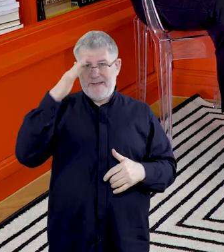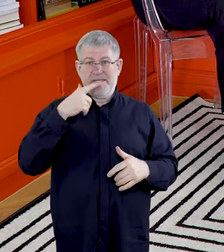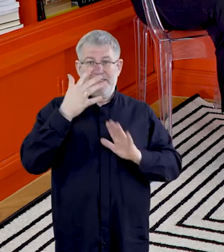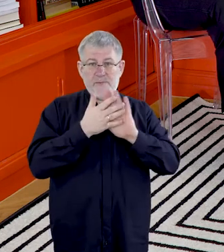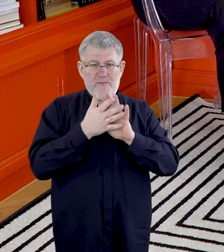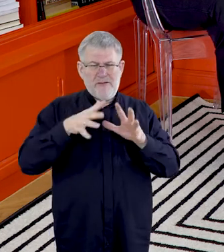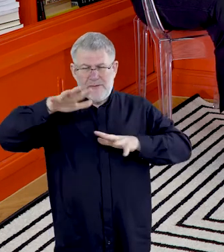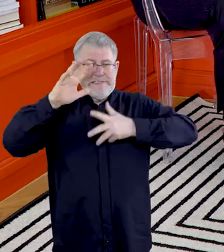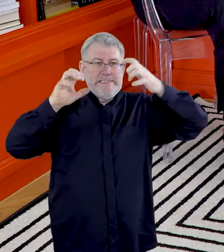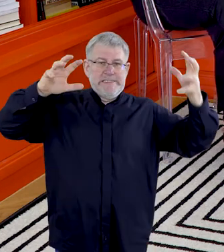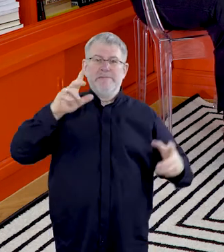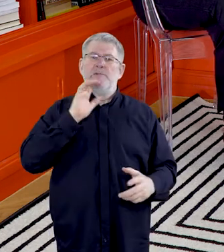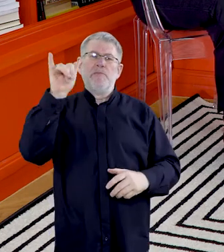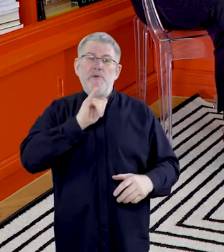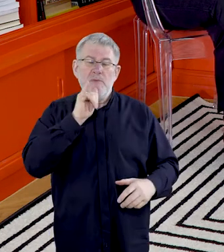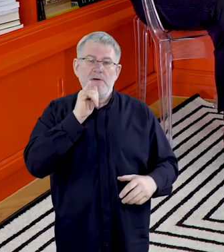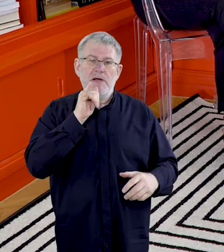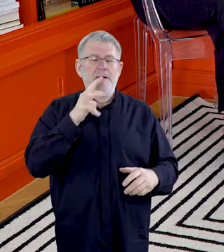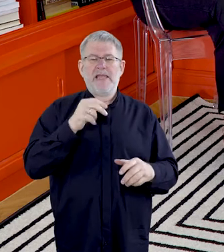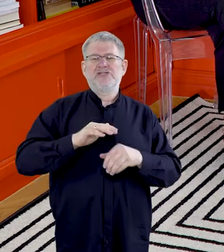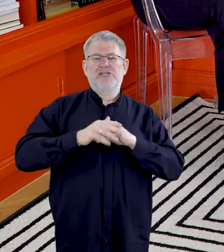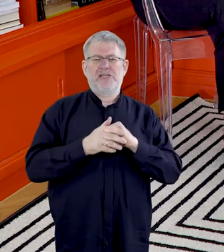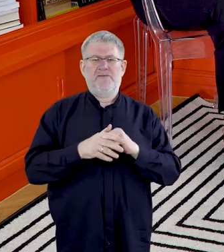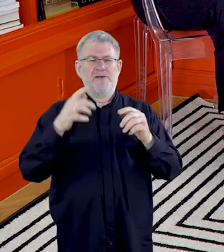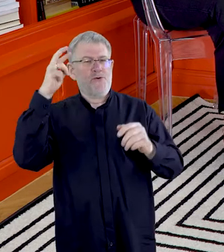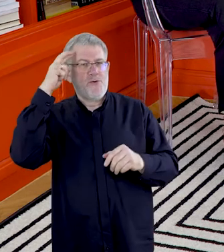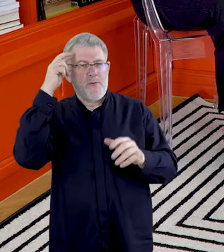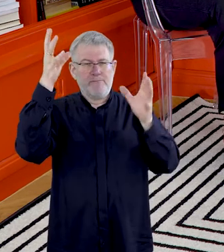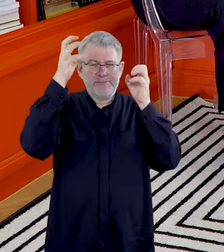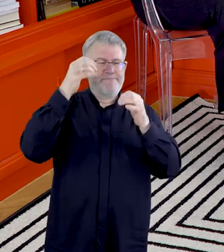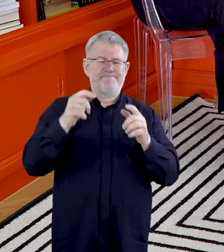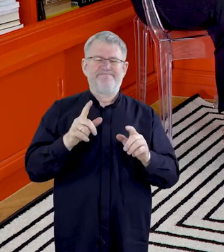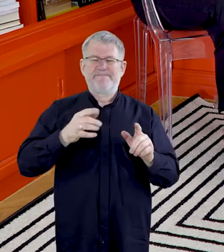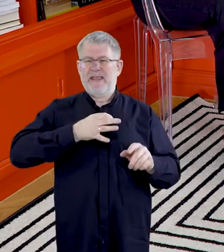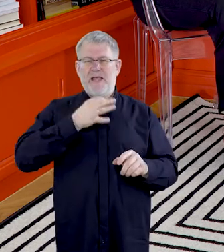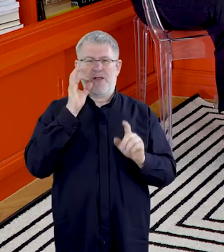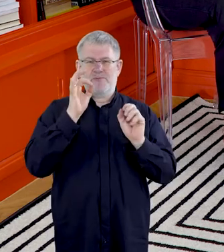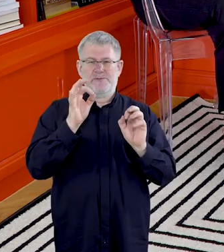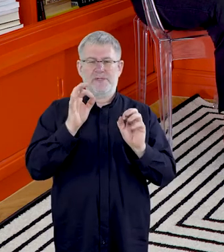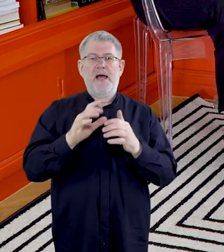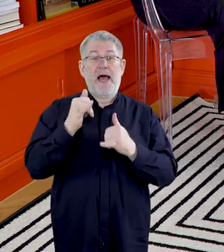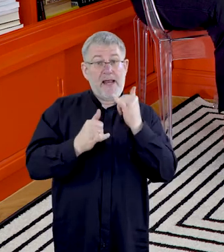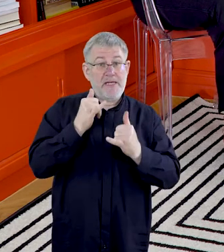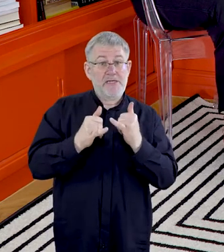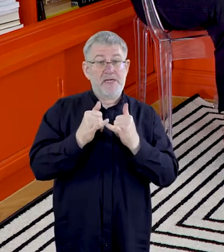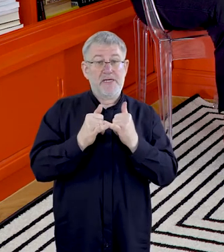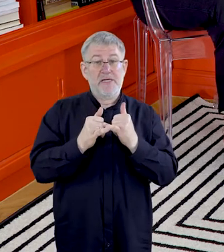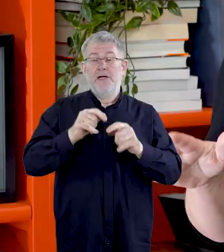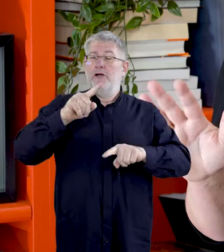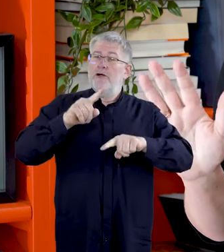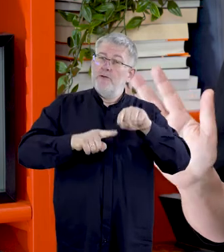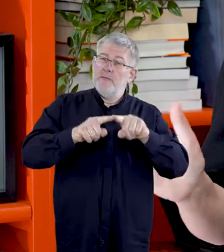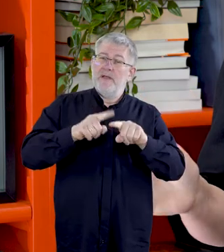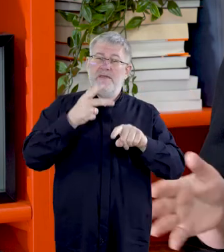wskazana, bo czasami niektóre gesty mogą być nieszczęśliwie potraktowane przez osobę niesłyszącą, ale jeżeli w tej chwili odejdziemy od jakichś takich